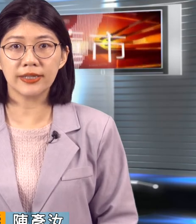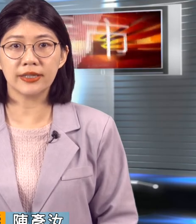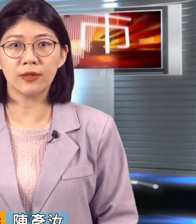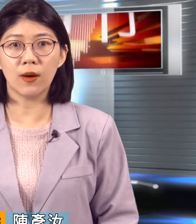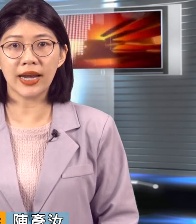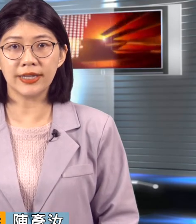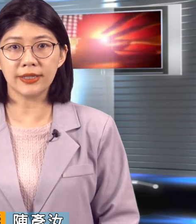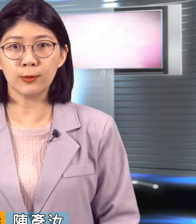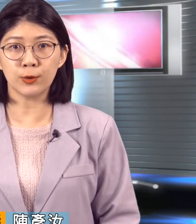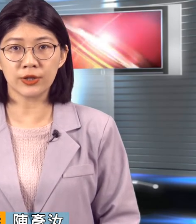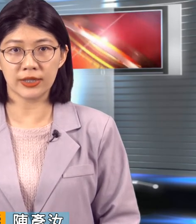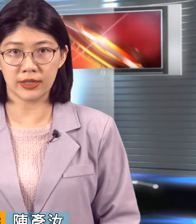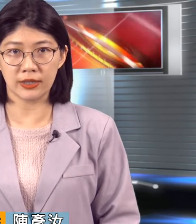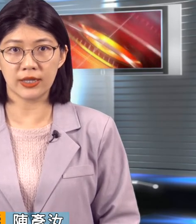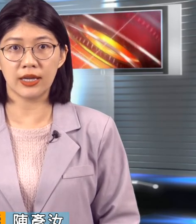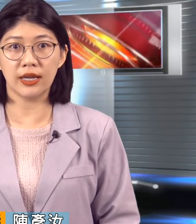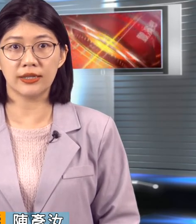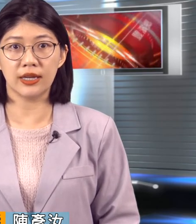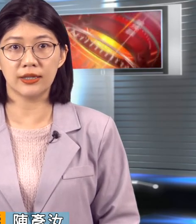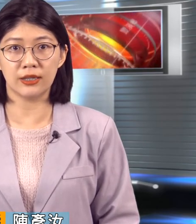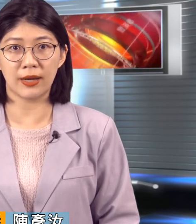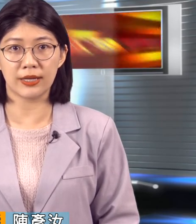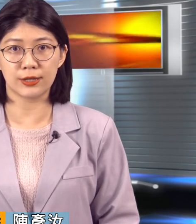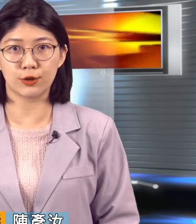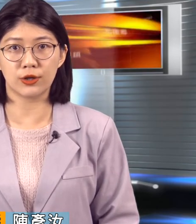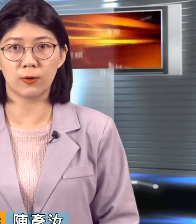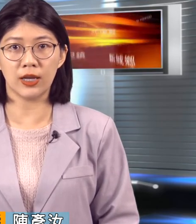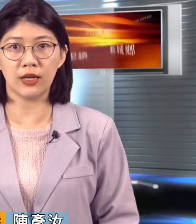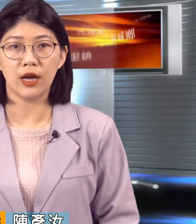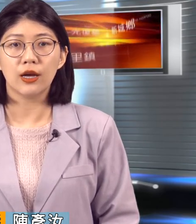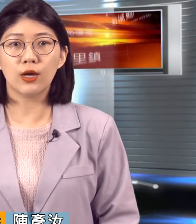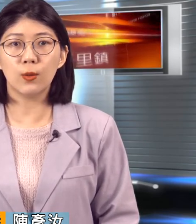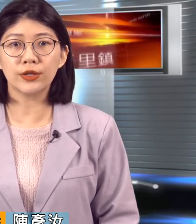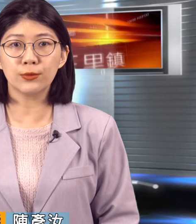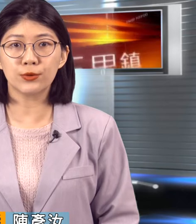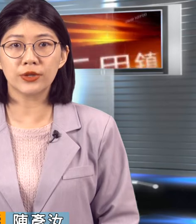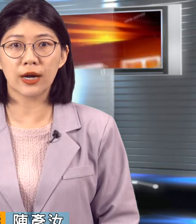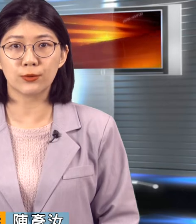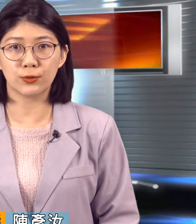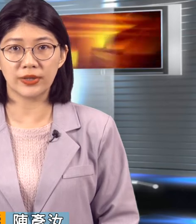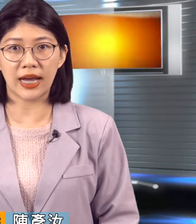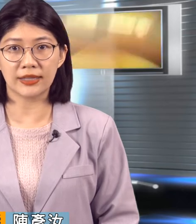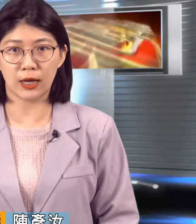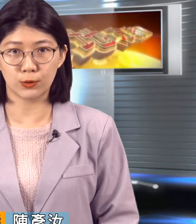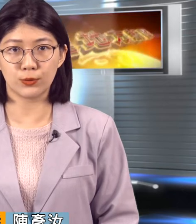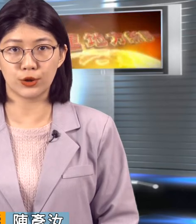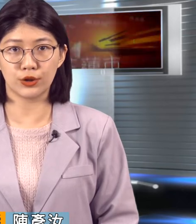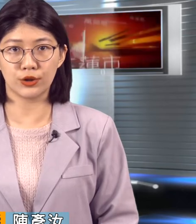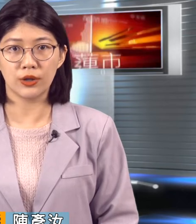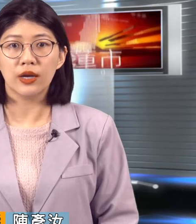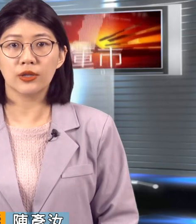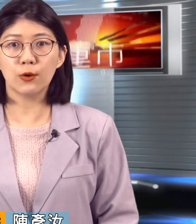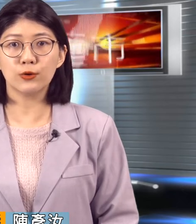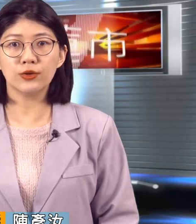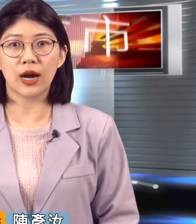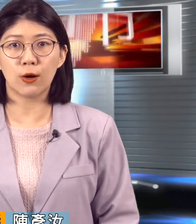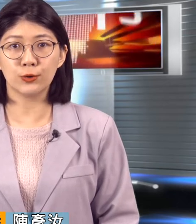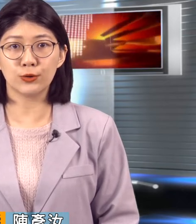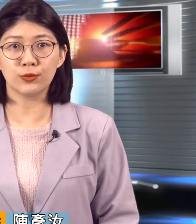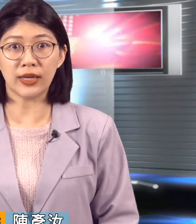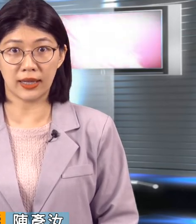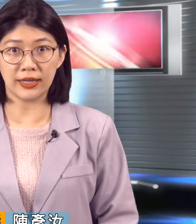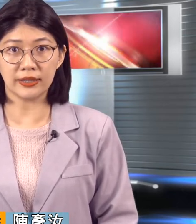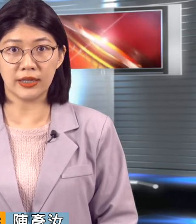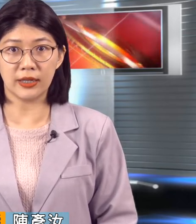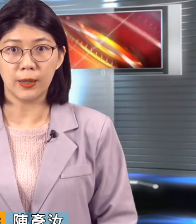新冠疫情，花莲县确诊新增1749例，由卫生局长朱家祥主持，教育处长翁